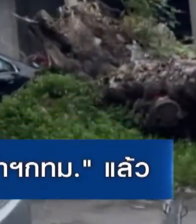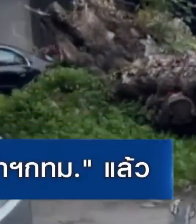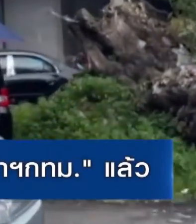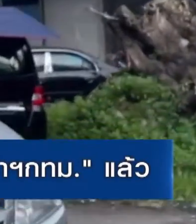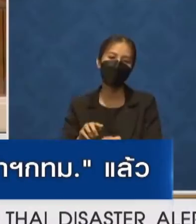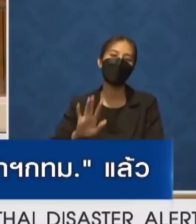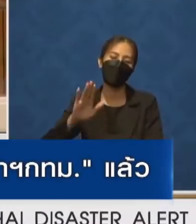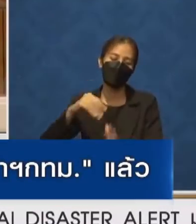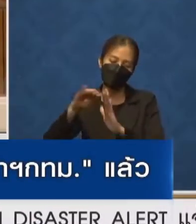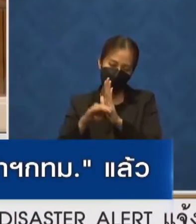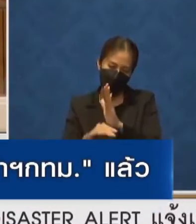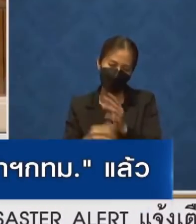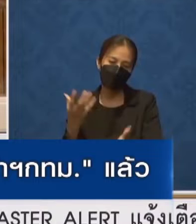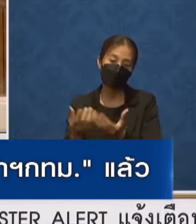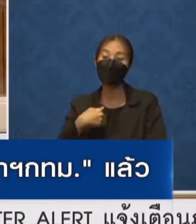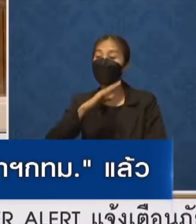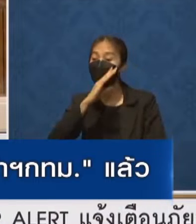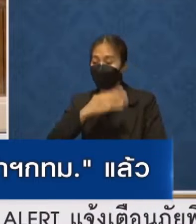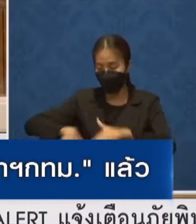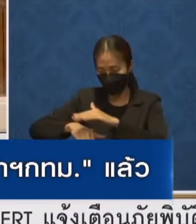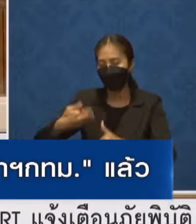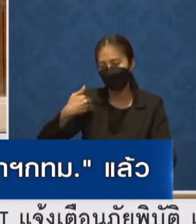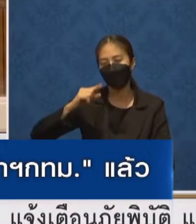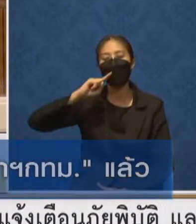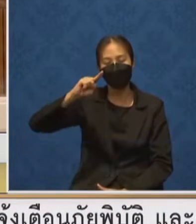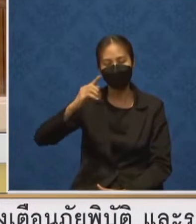ที่นายกรัฐมนตรีได้แสดงความยินดีกับนายชัชชาติด้วย